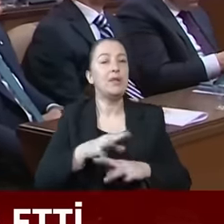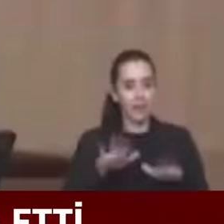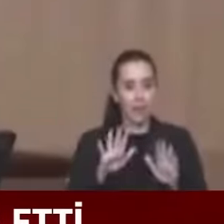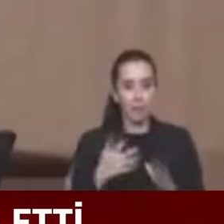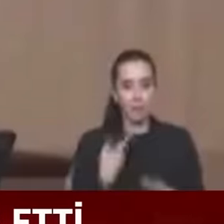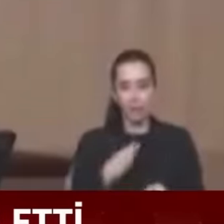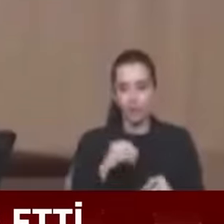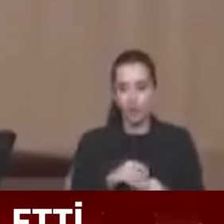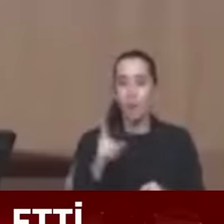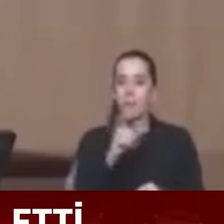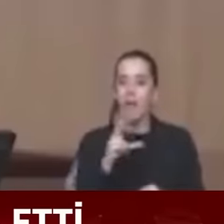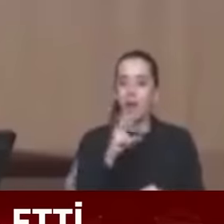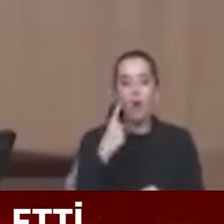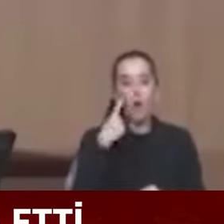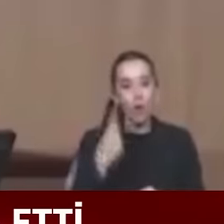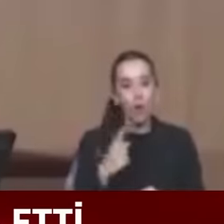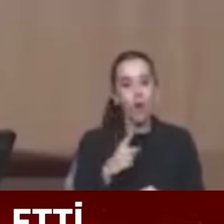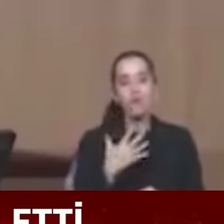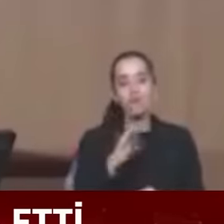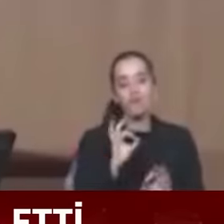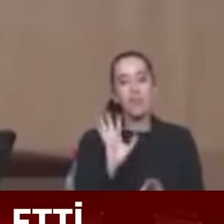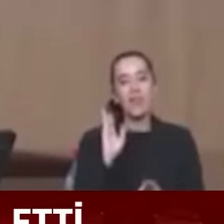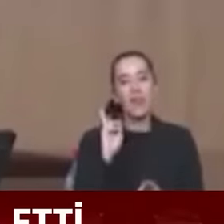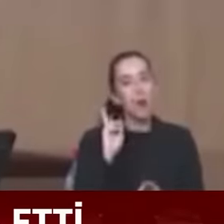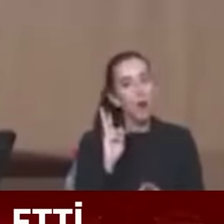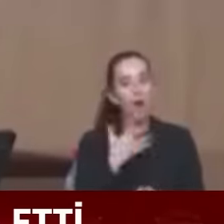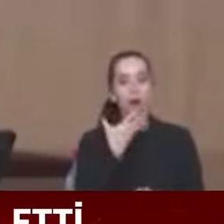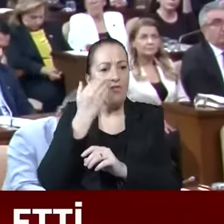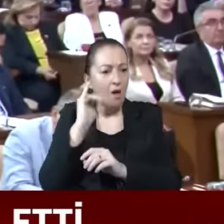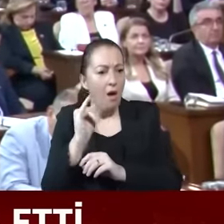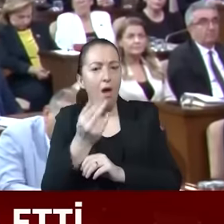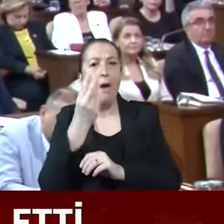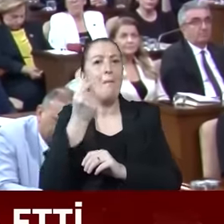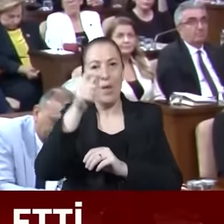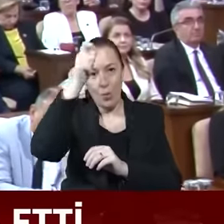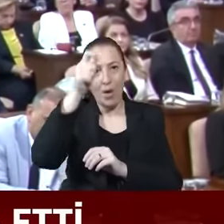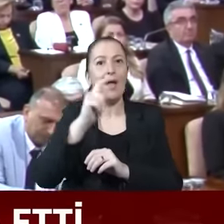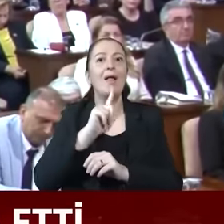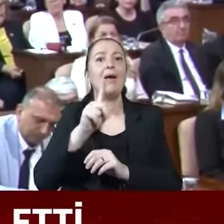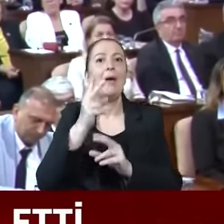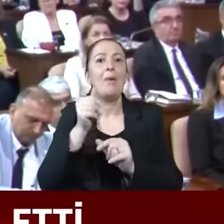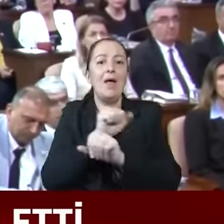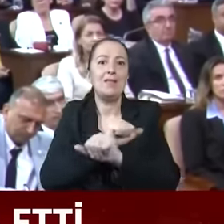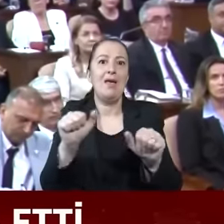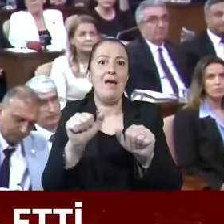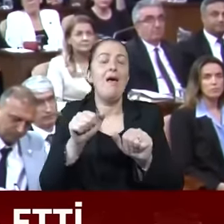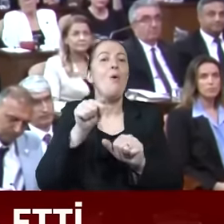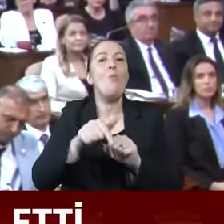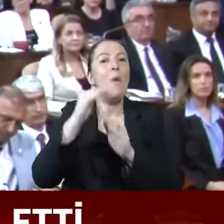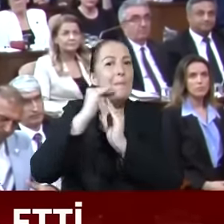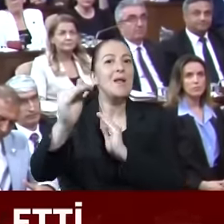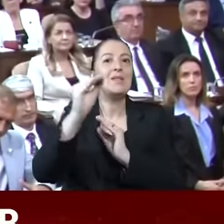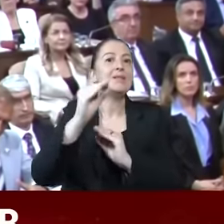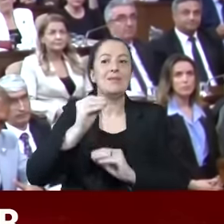kaçmadı Zaten birkaç ay son heris olacak dikkat çeken Detay sadece bu değil seçimden